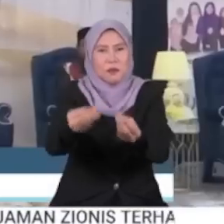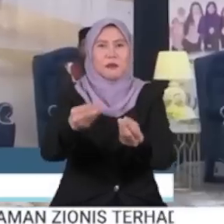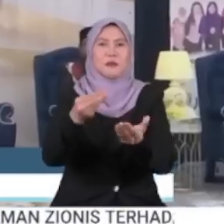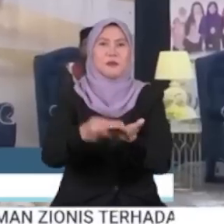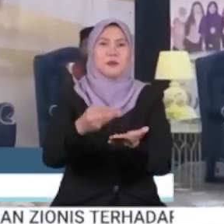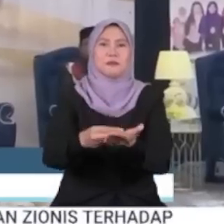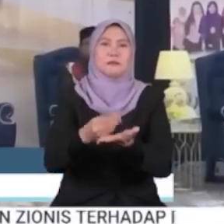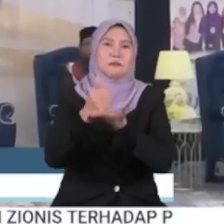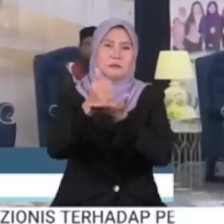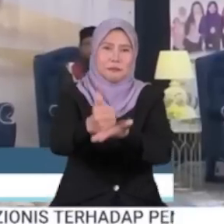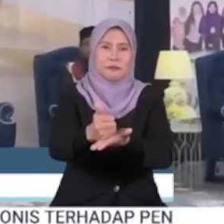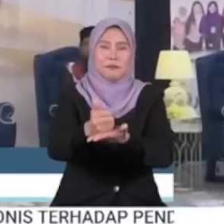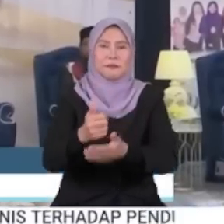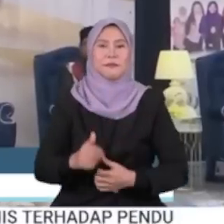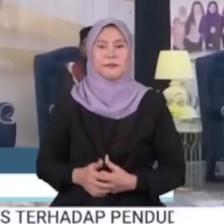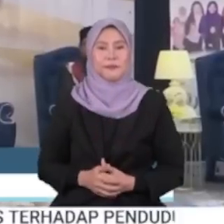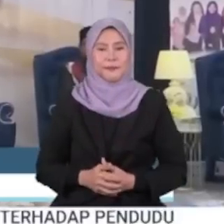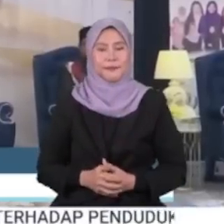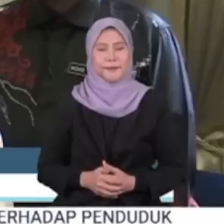bantuan.